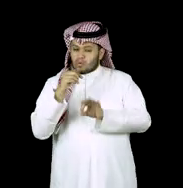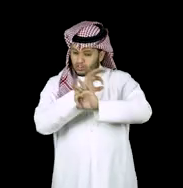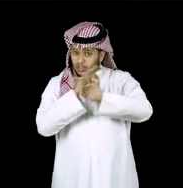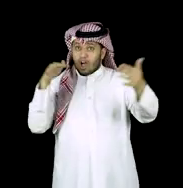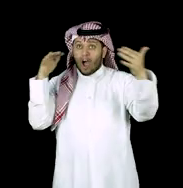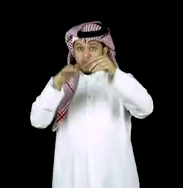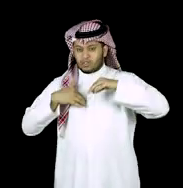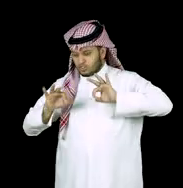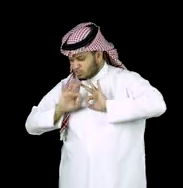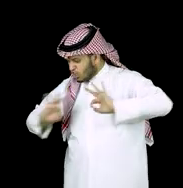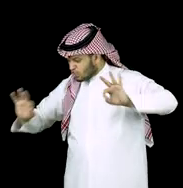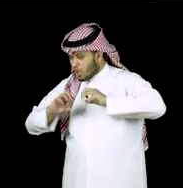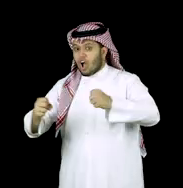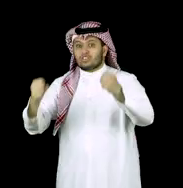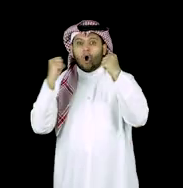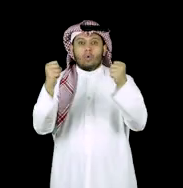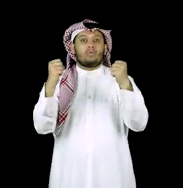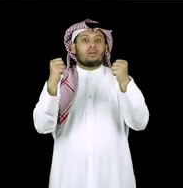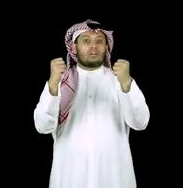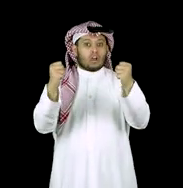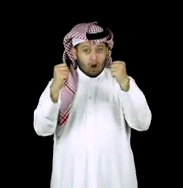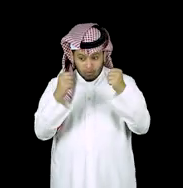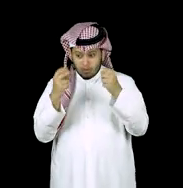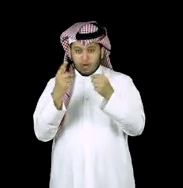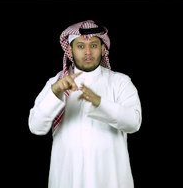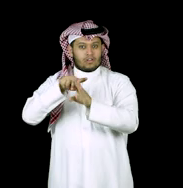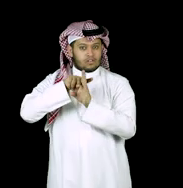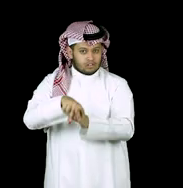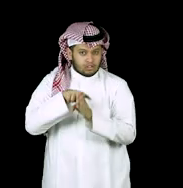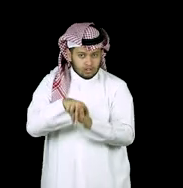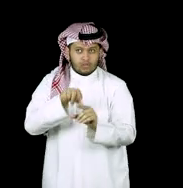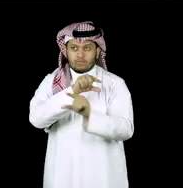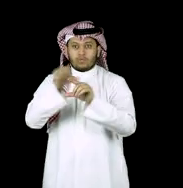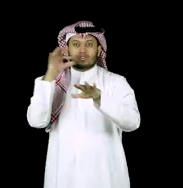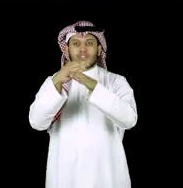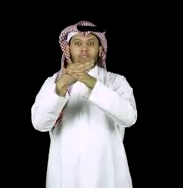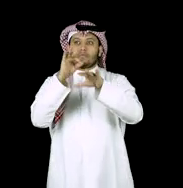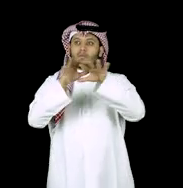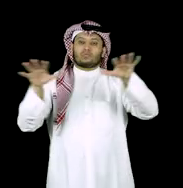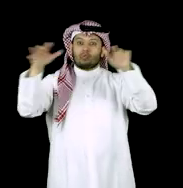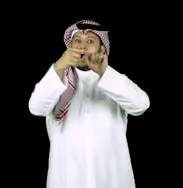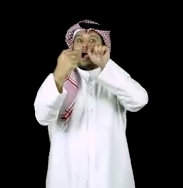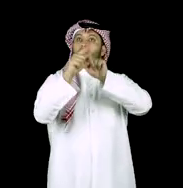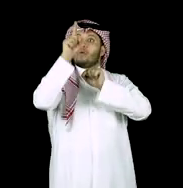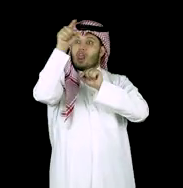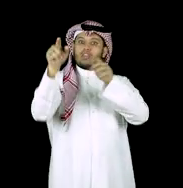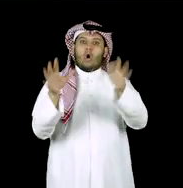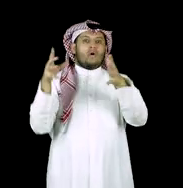لهم ما استطعتم من قوة ومن رباط الخيل ترهبون به عدو الله